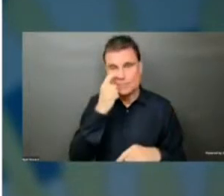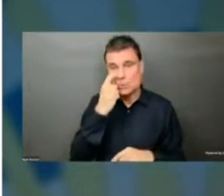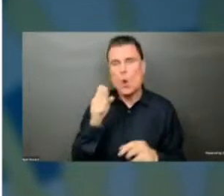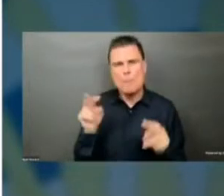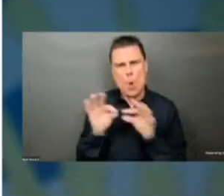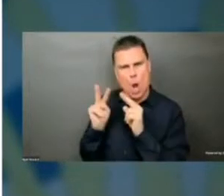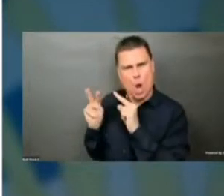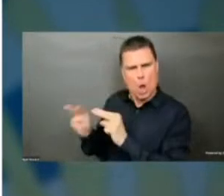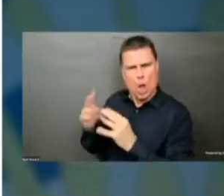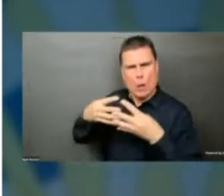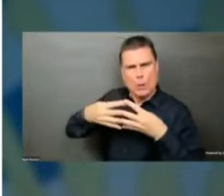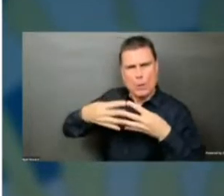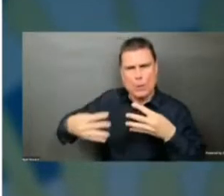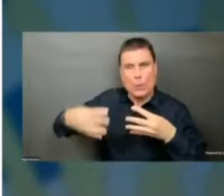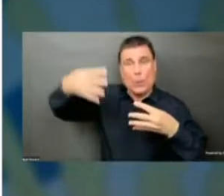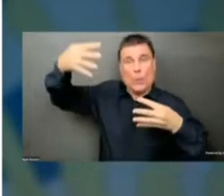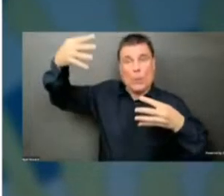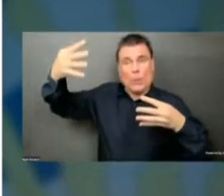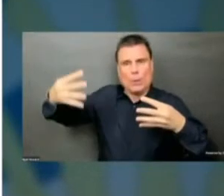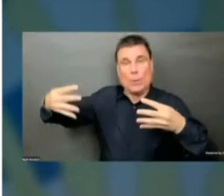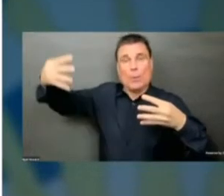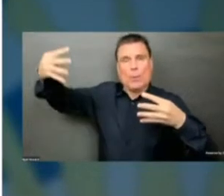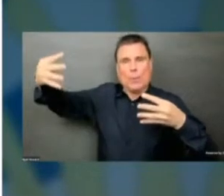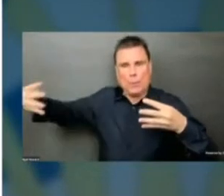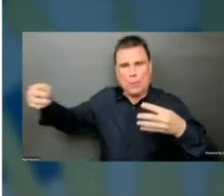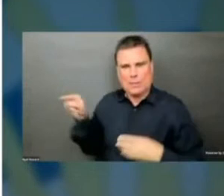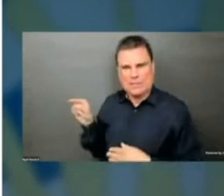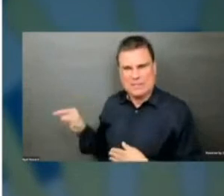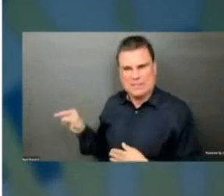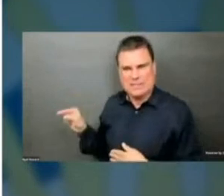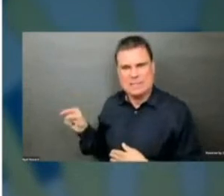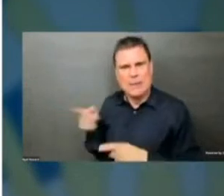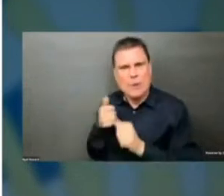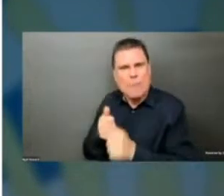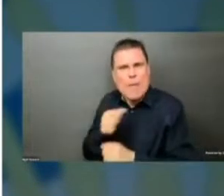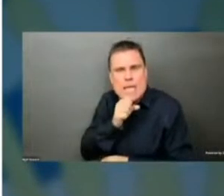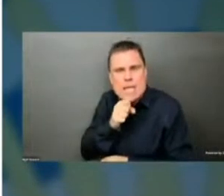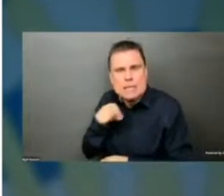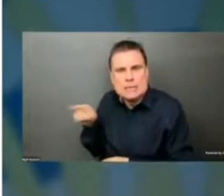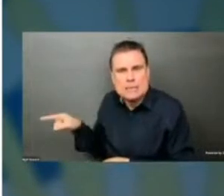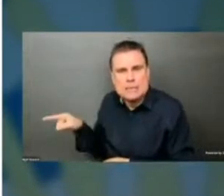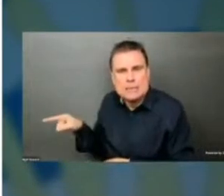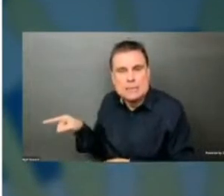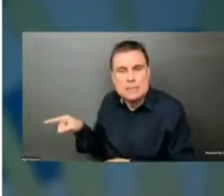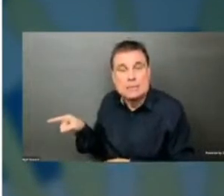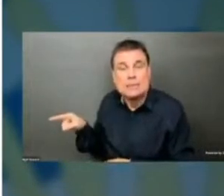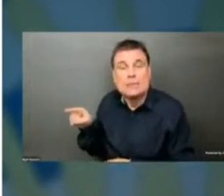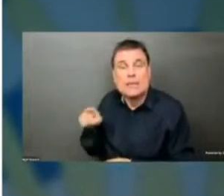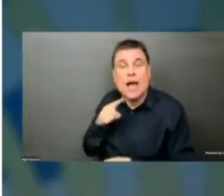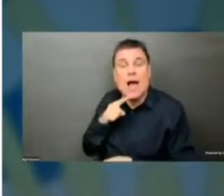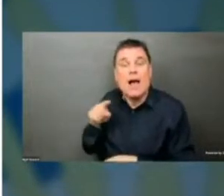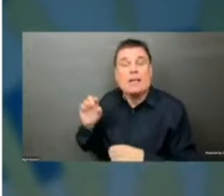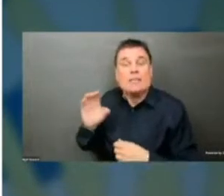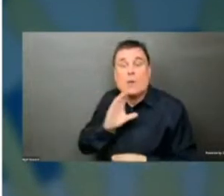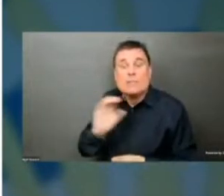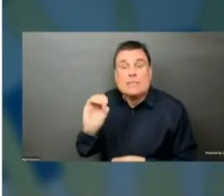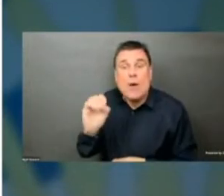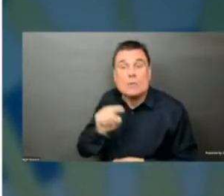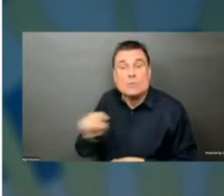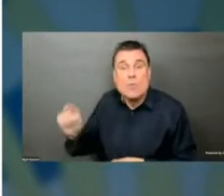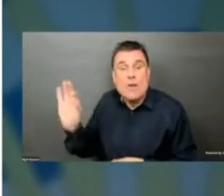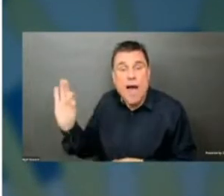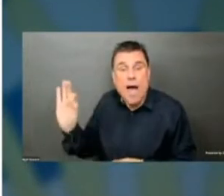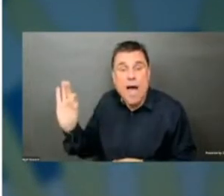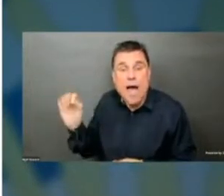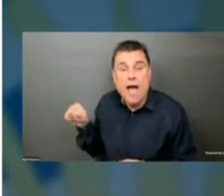of transmission in the 10 to 19 and the 0 to 9-year age 那么 groups, 0到9 and 岁 those have come 10到 down. There 19 was a 岁呢 peak 他们 after